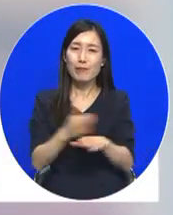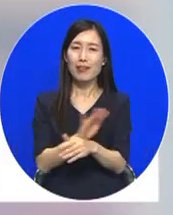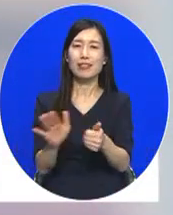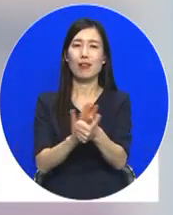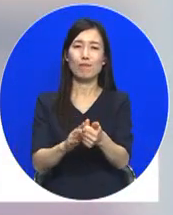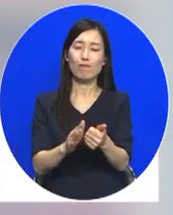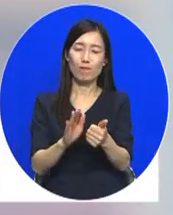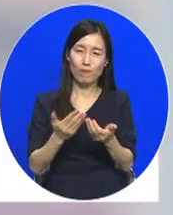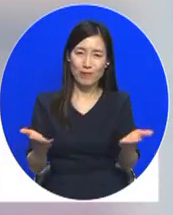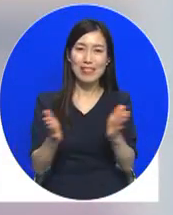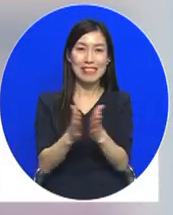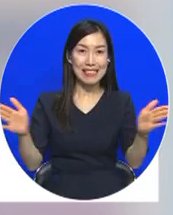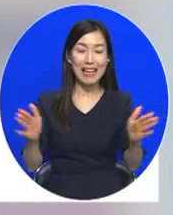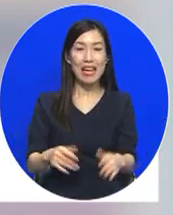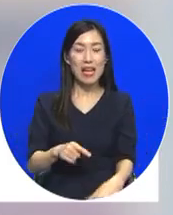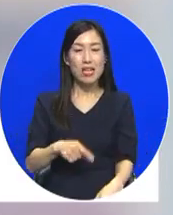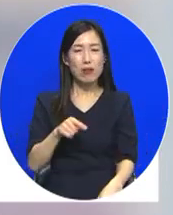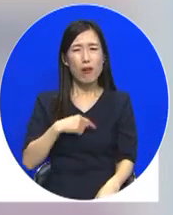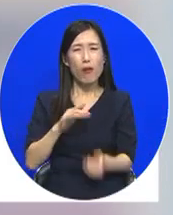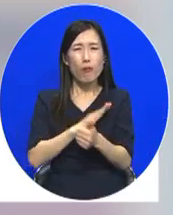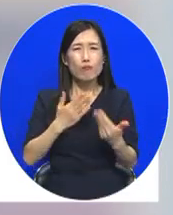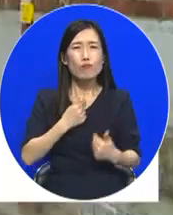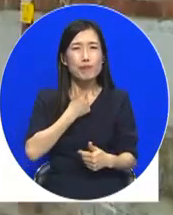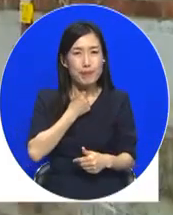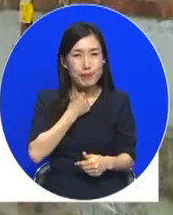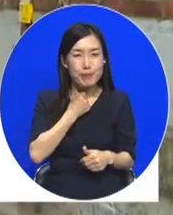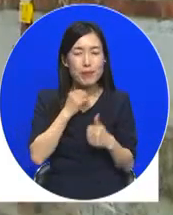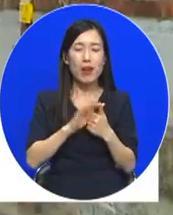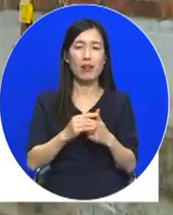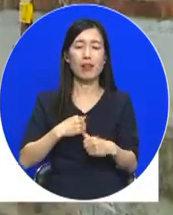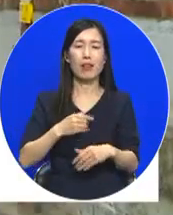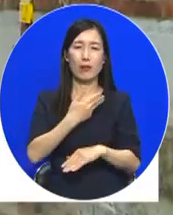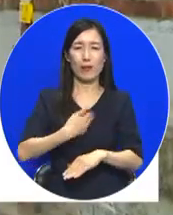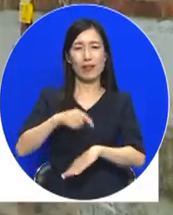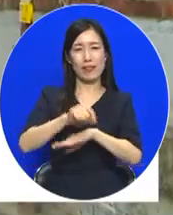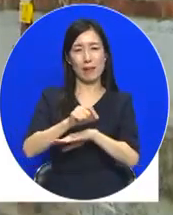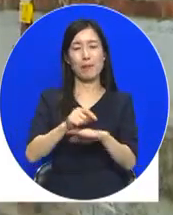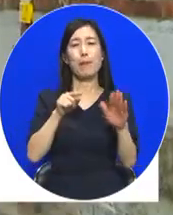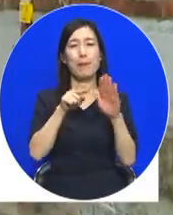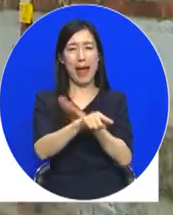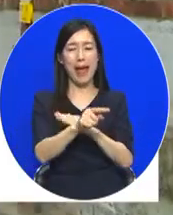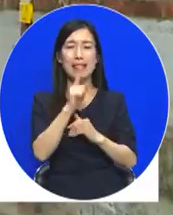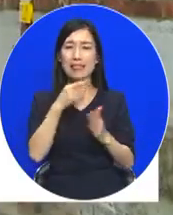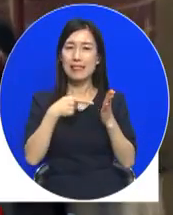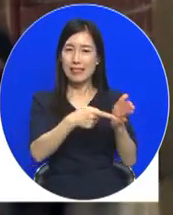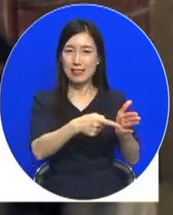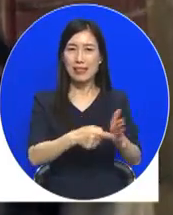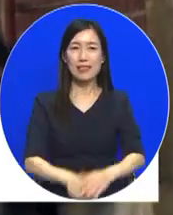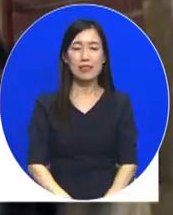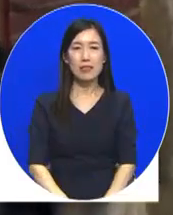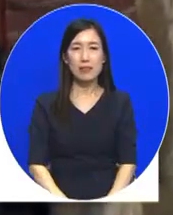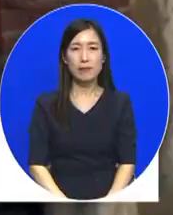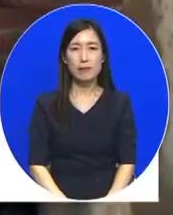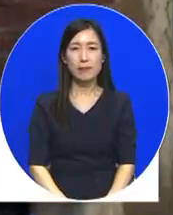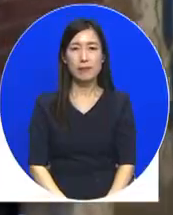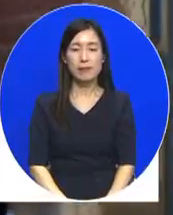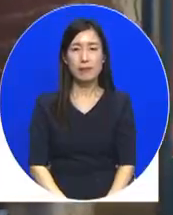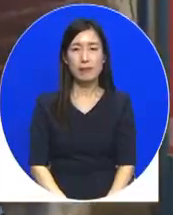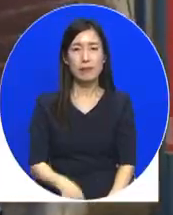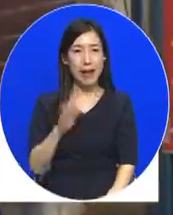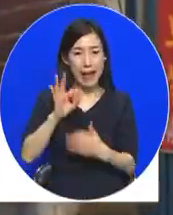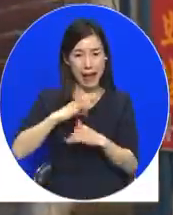시작할 예정이며 서비스를 이용하고 싶은 주민들은 읍면동 행정복지센터에 신청하면 됩니다.